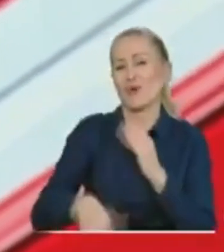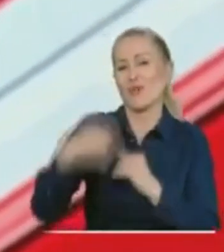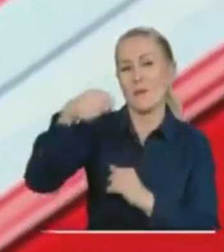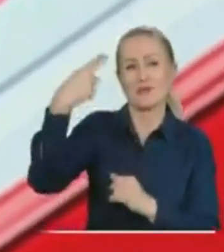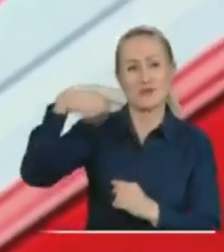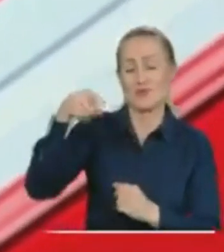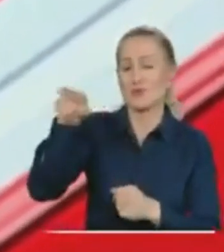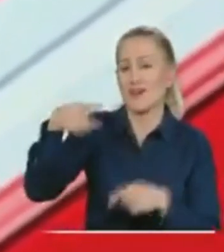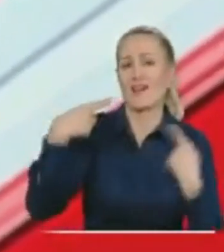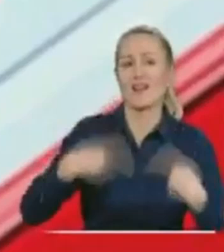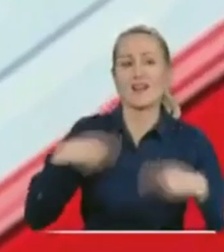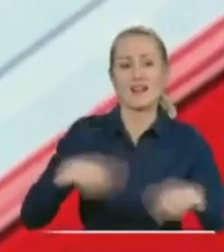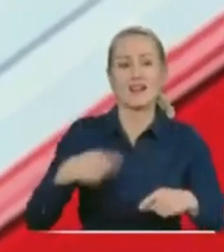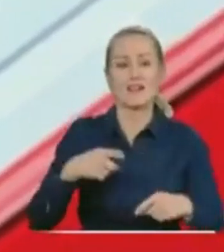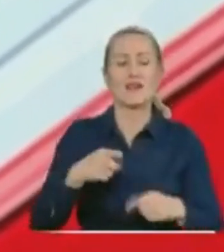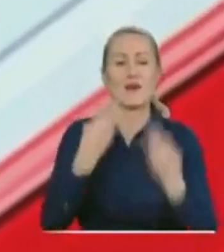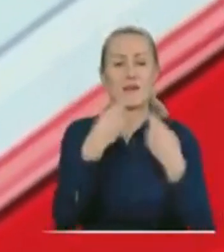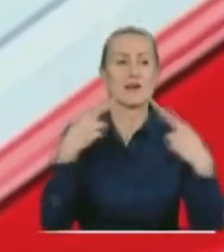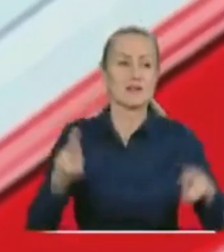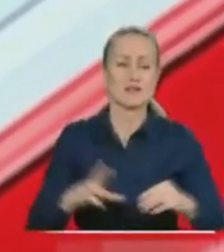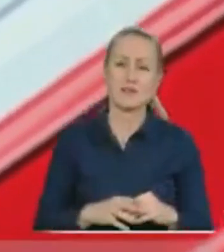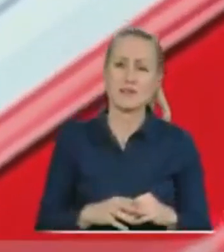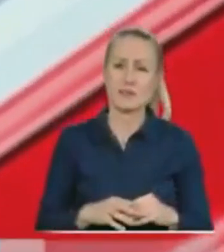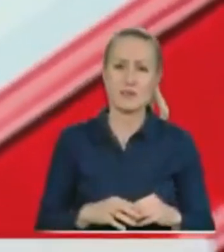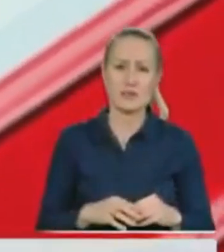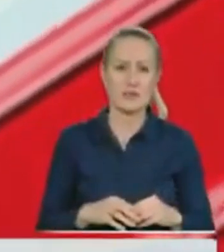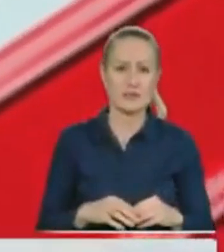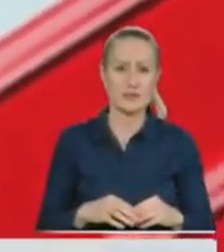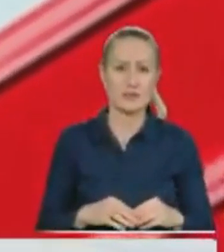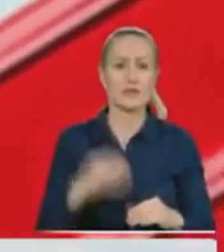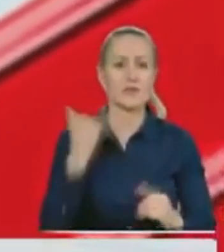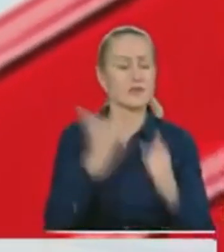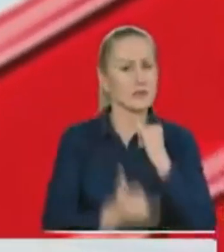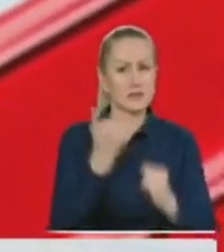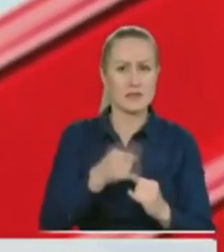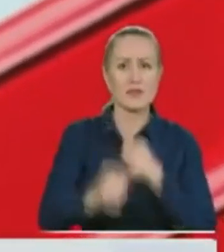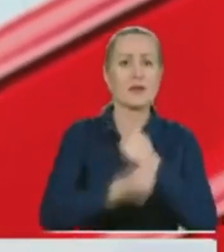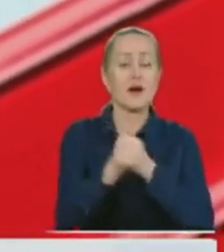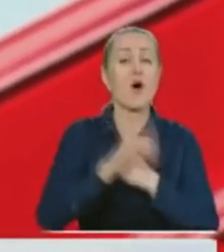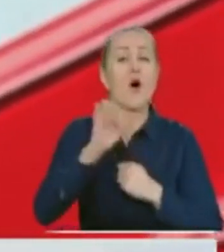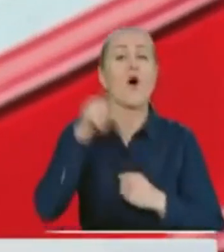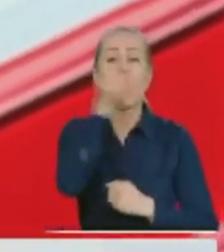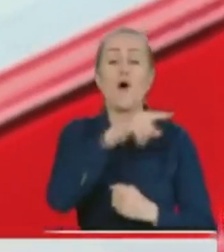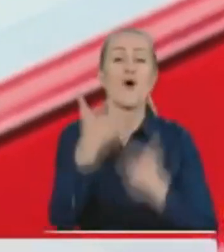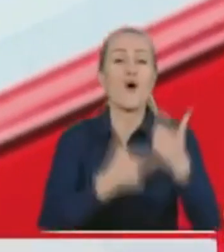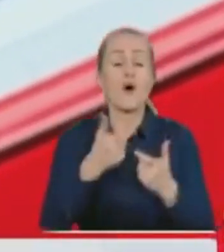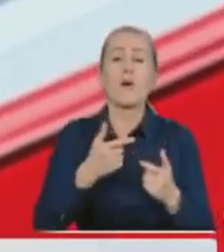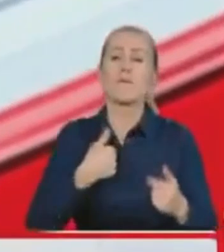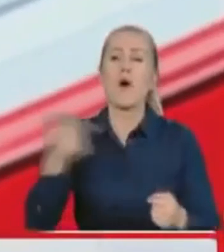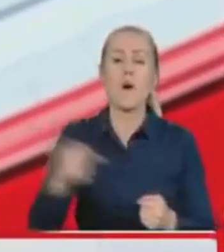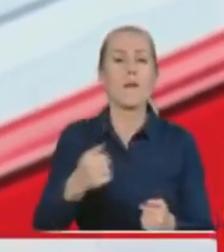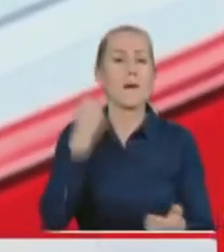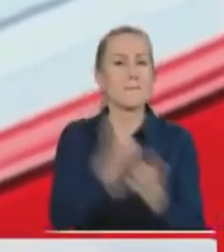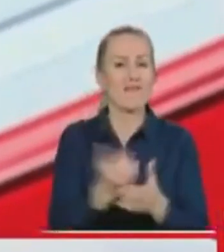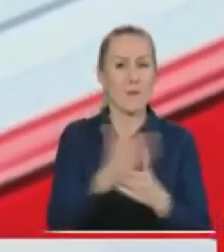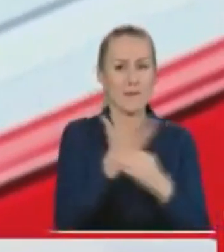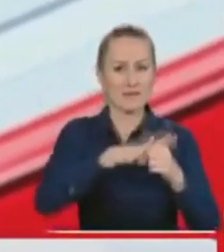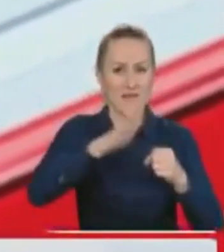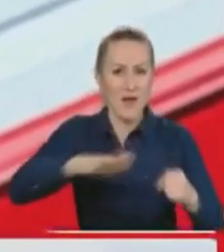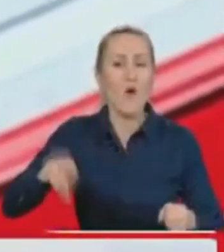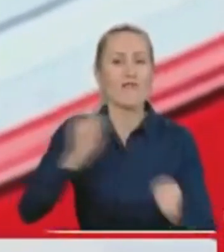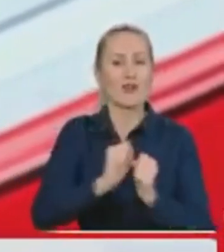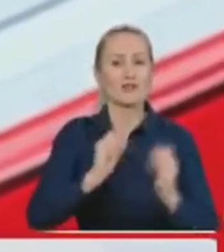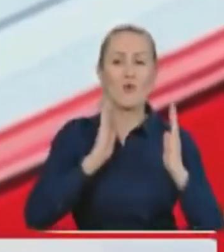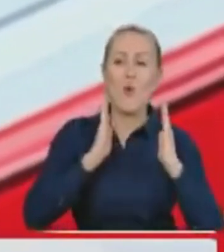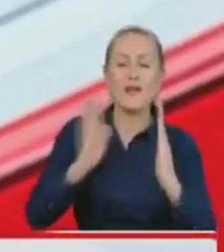що президент Анджей Дуда не може цього відрізнити. Якщо мова йде про біженців, у нас є зобов'язання згідно з міжнародного права.